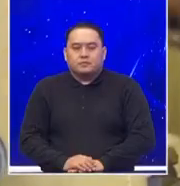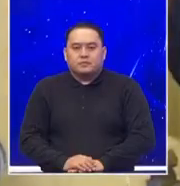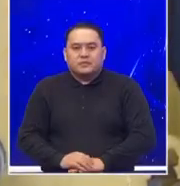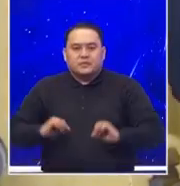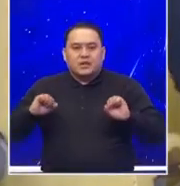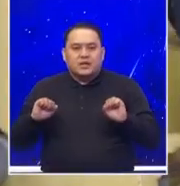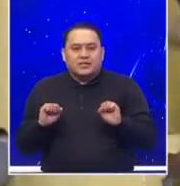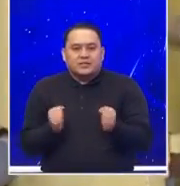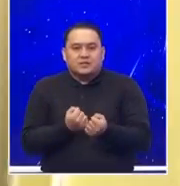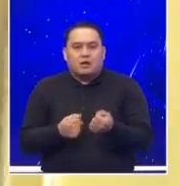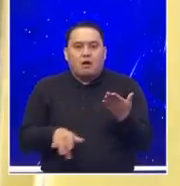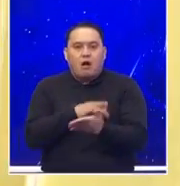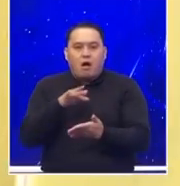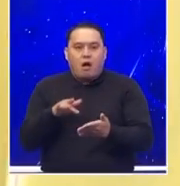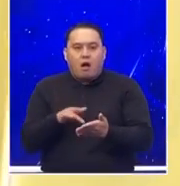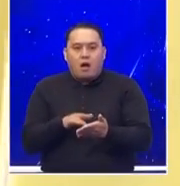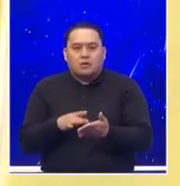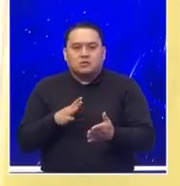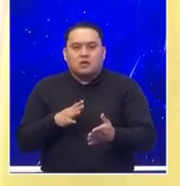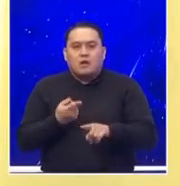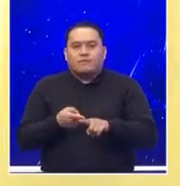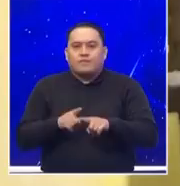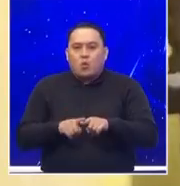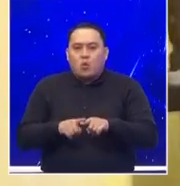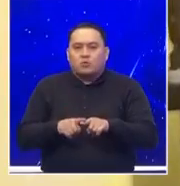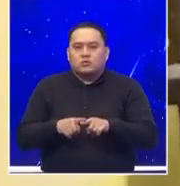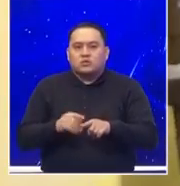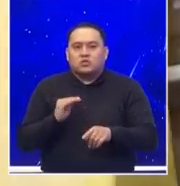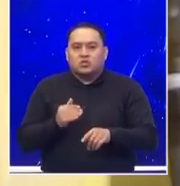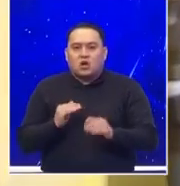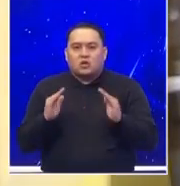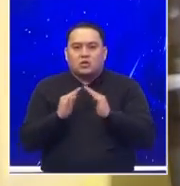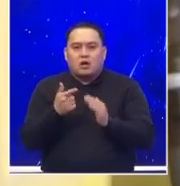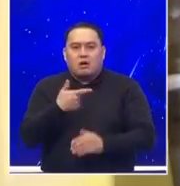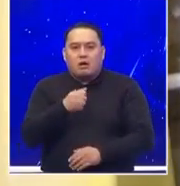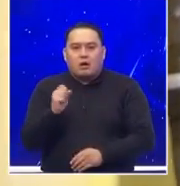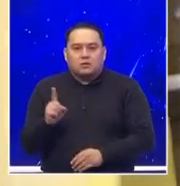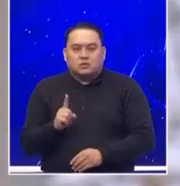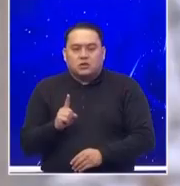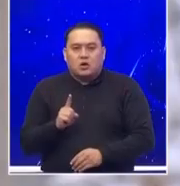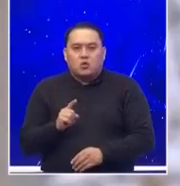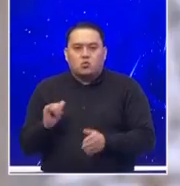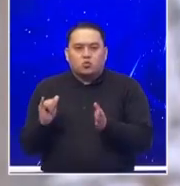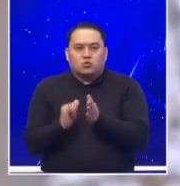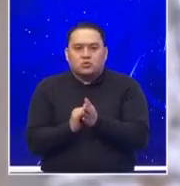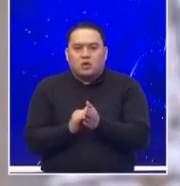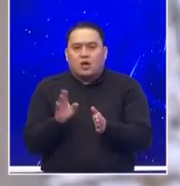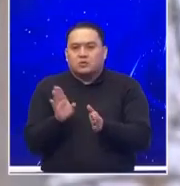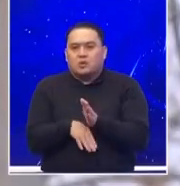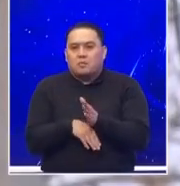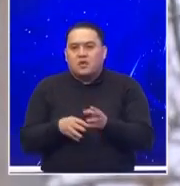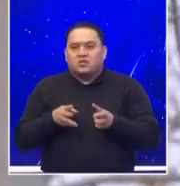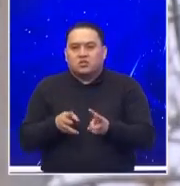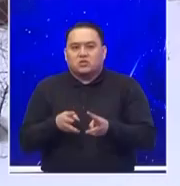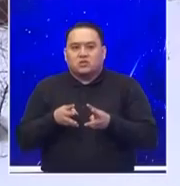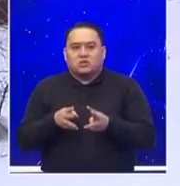Сықырлаған сары аяз қала жұртын әбден әбігерге салуда. Салдарына жеке тұрғын үйлердегі газ құбырлары қатып, тұрғындар көгілдір отынсыз қалды.